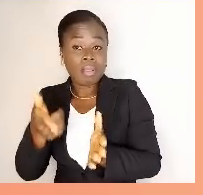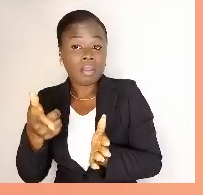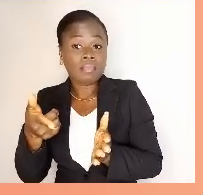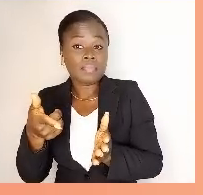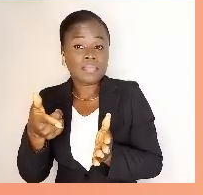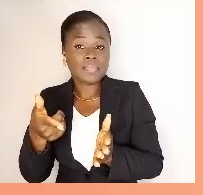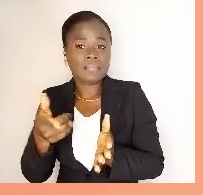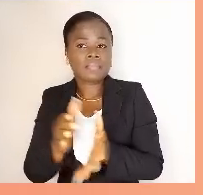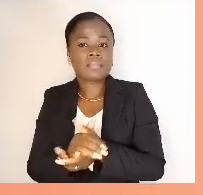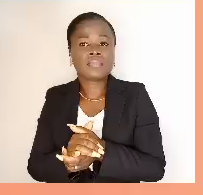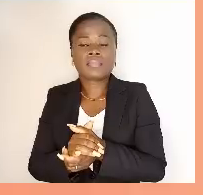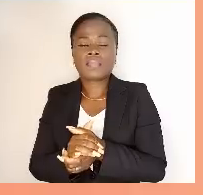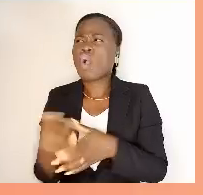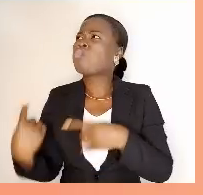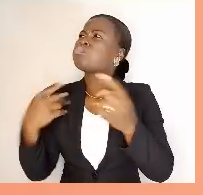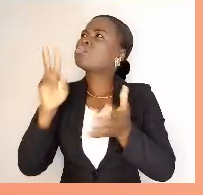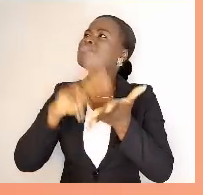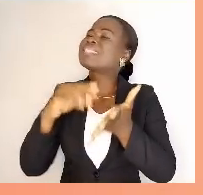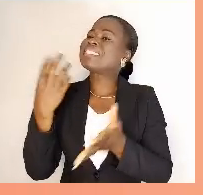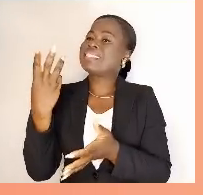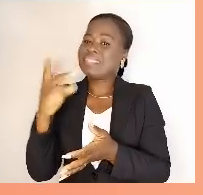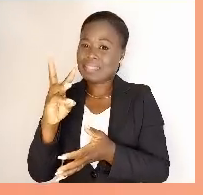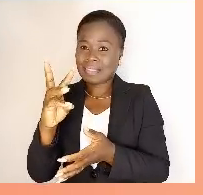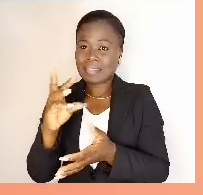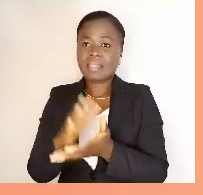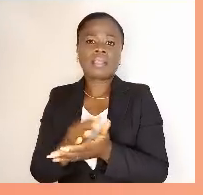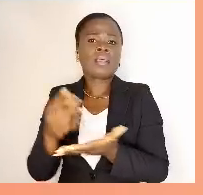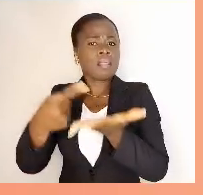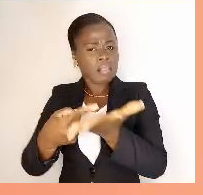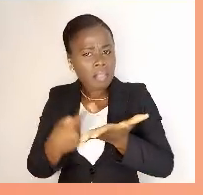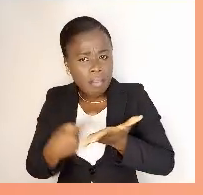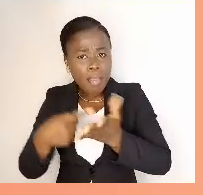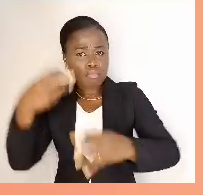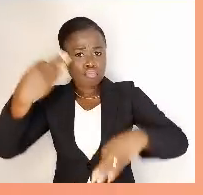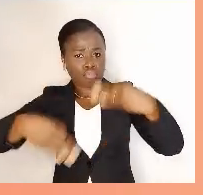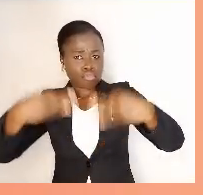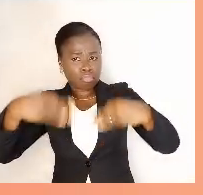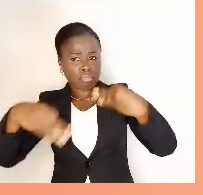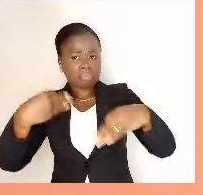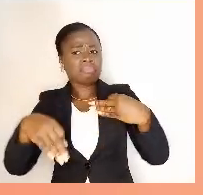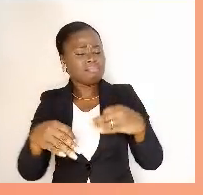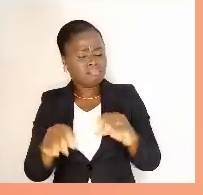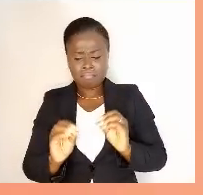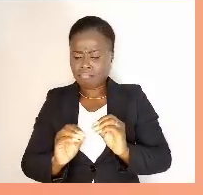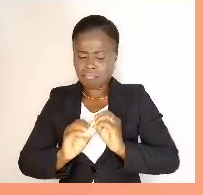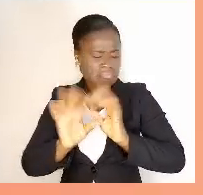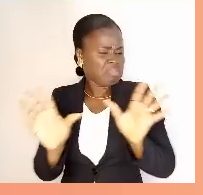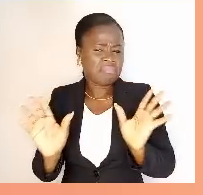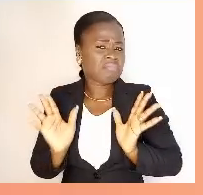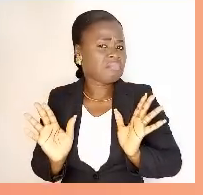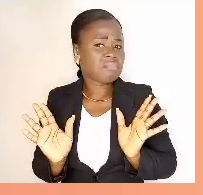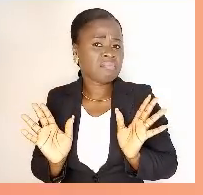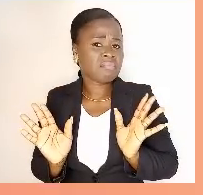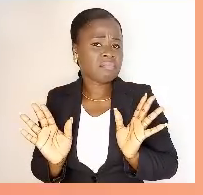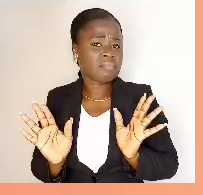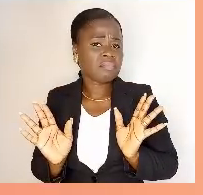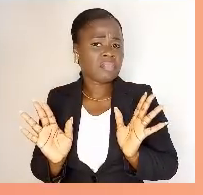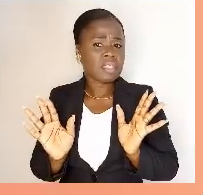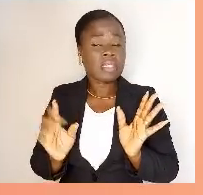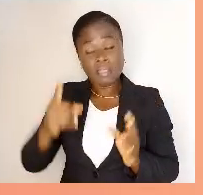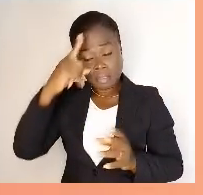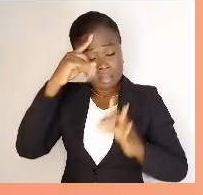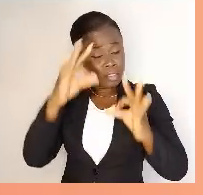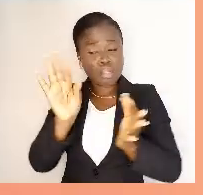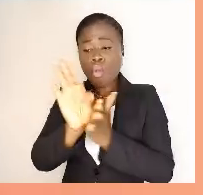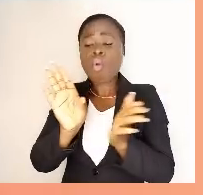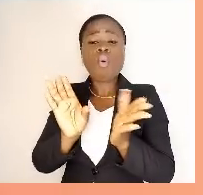effet, depuis la révision constitutionnelle de 2016, le débat juridique a été définitivement